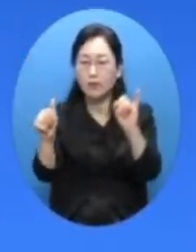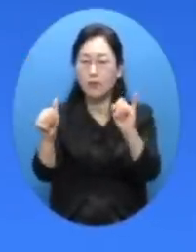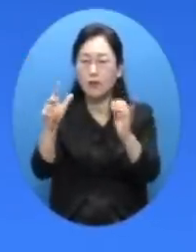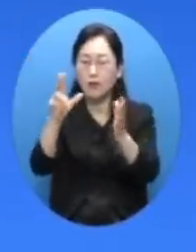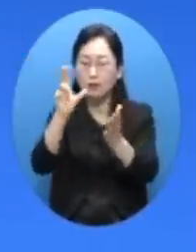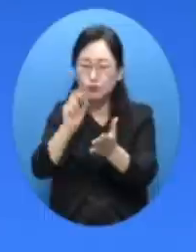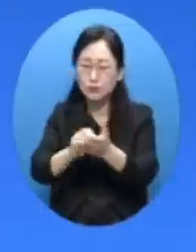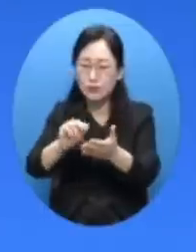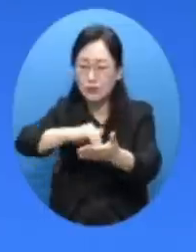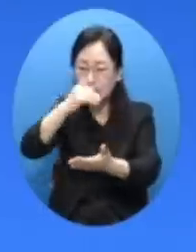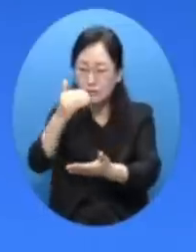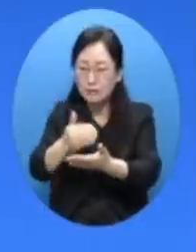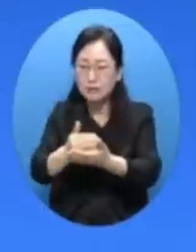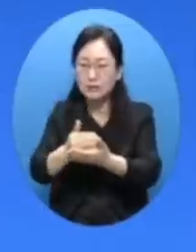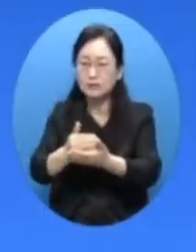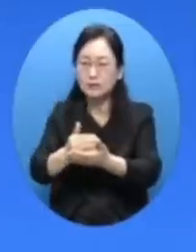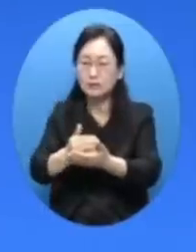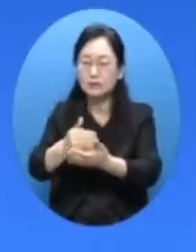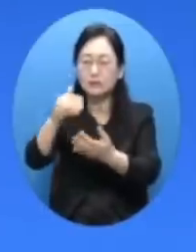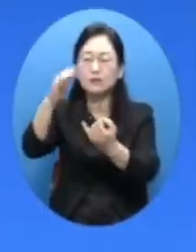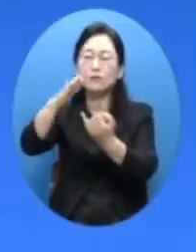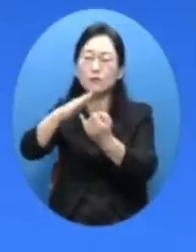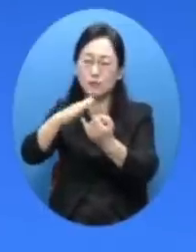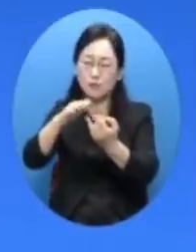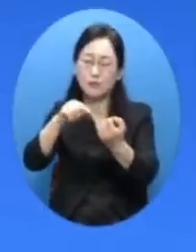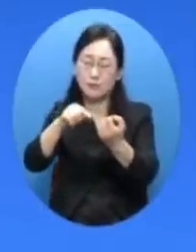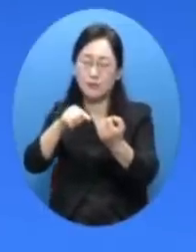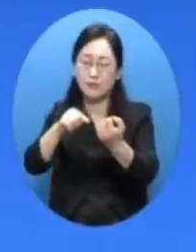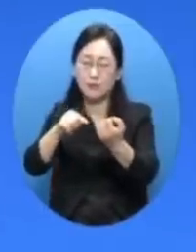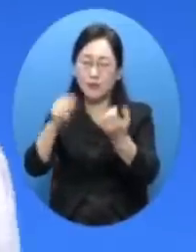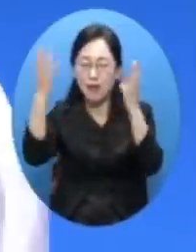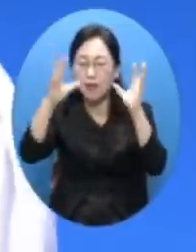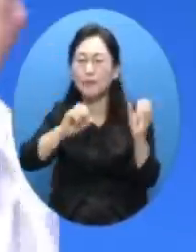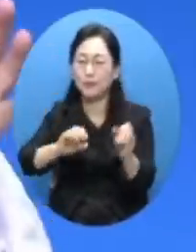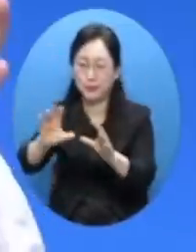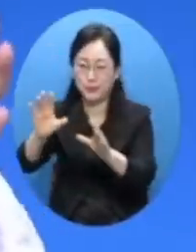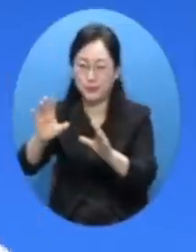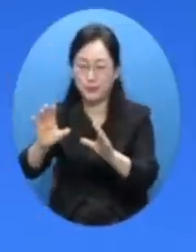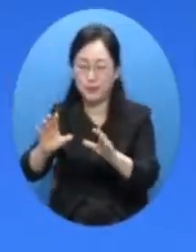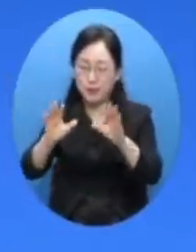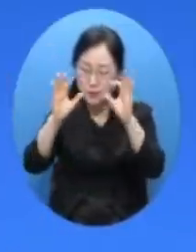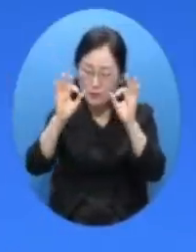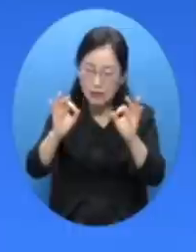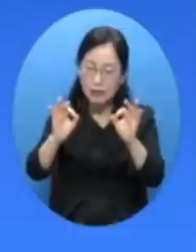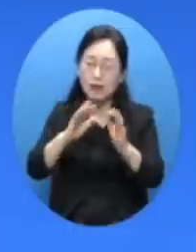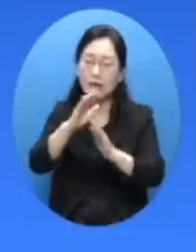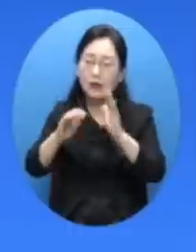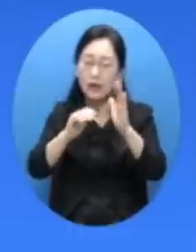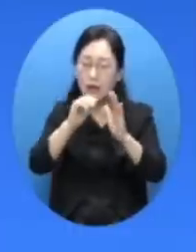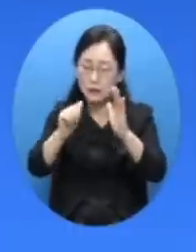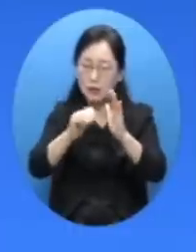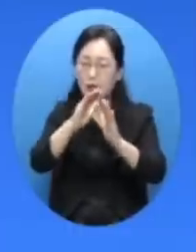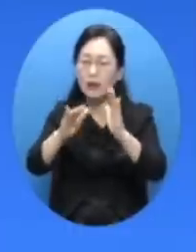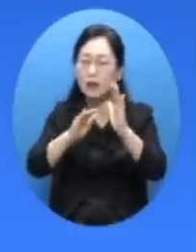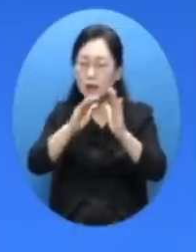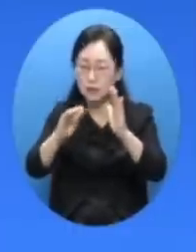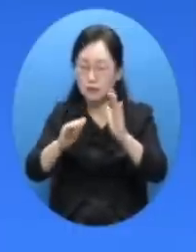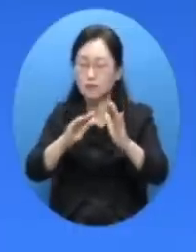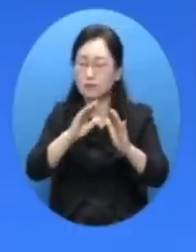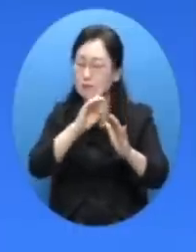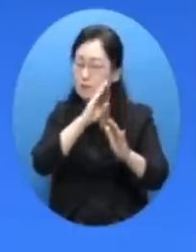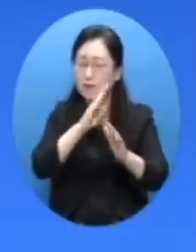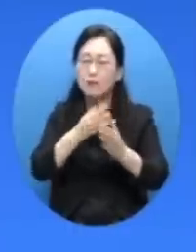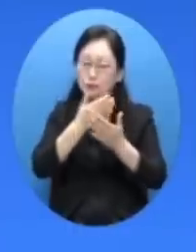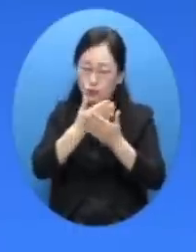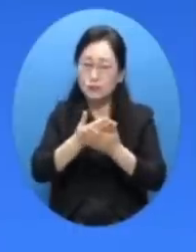그 아이들이 나와서 이렇게 아이를 또 낳게 됩니다. 그래서 가정이 참 중요합니다. 가정이 깨어지면 안 됩니다. 사랑으로 하나